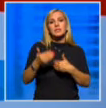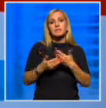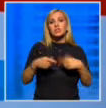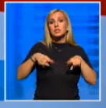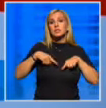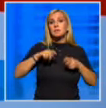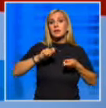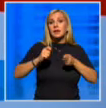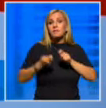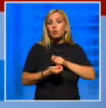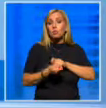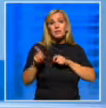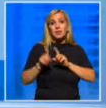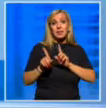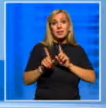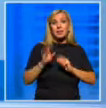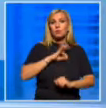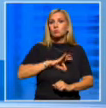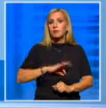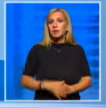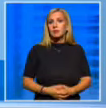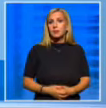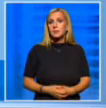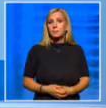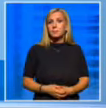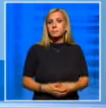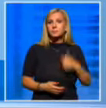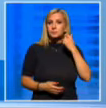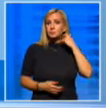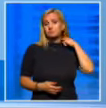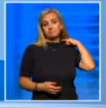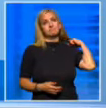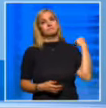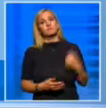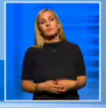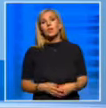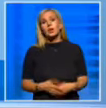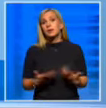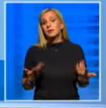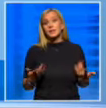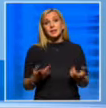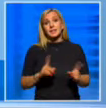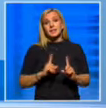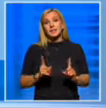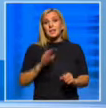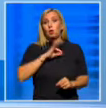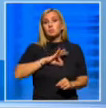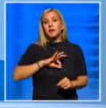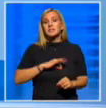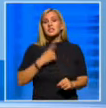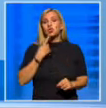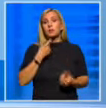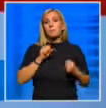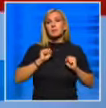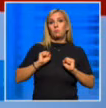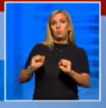съдебна реформа? Но не успяхте. Ами, не успяхме именно защото има много голяма съпротива срещу това. Тоест, причините са отвън, а